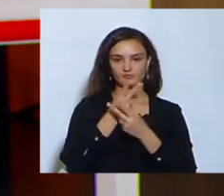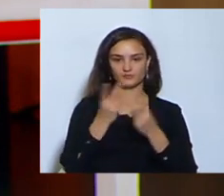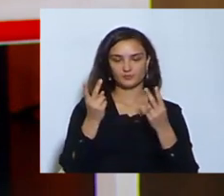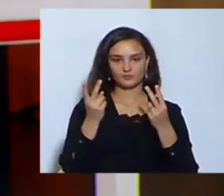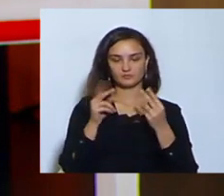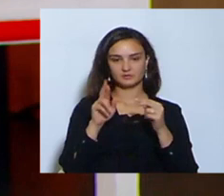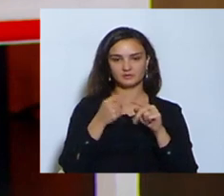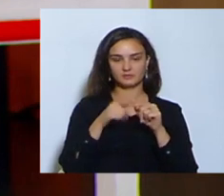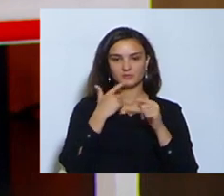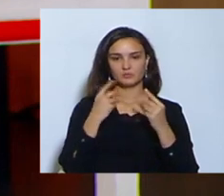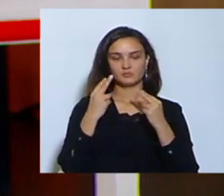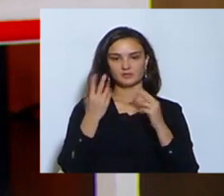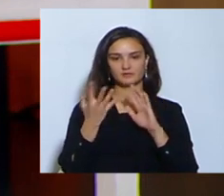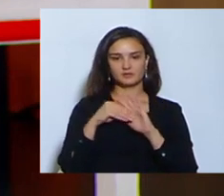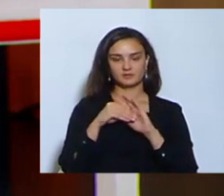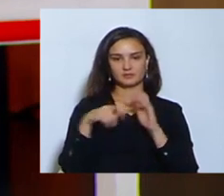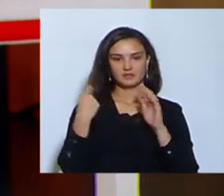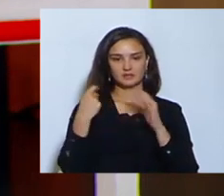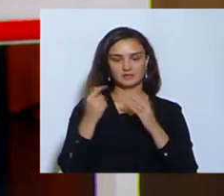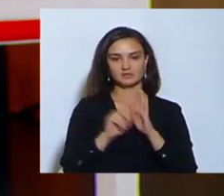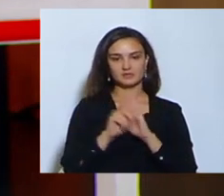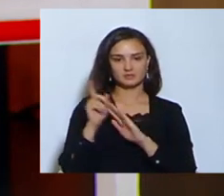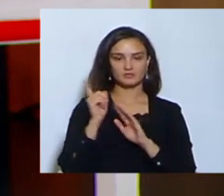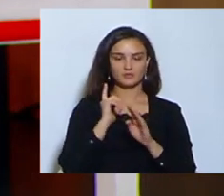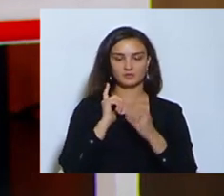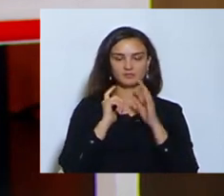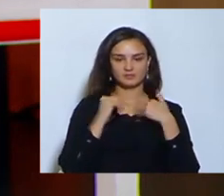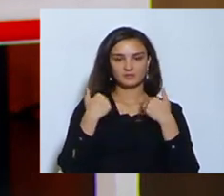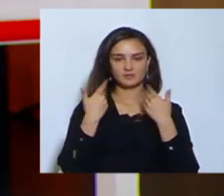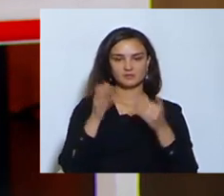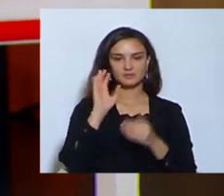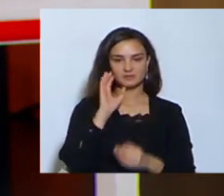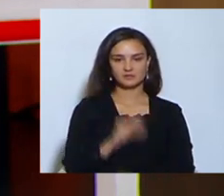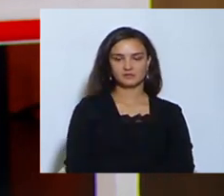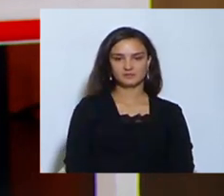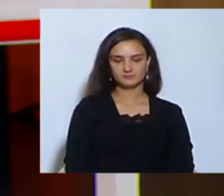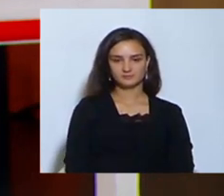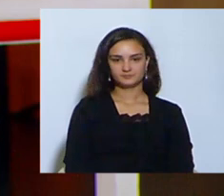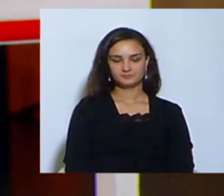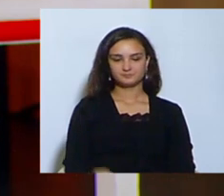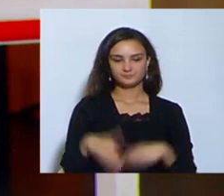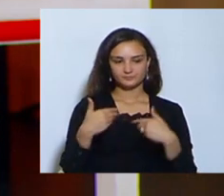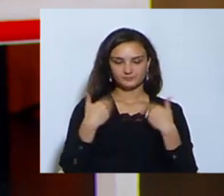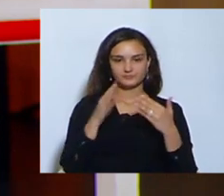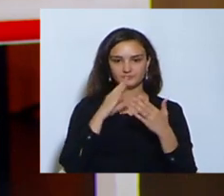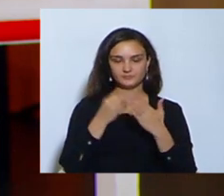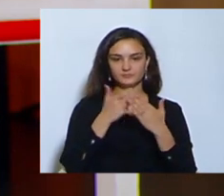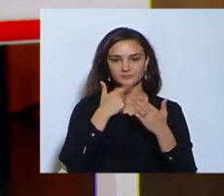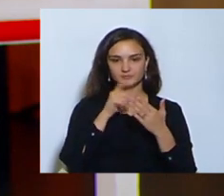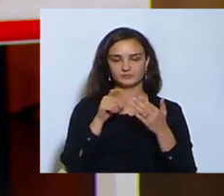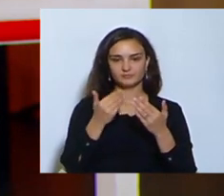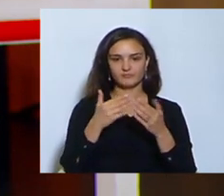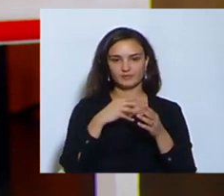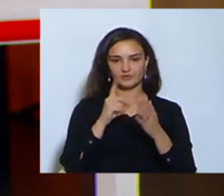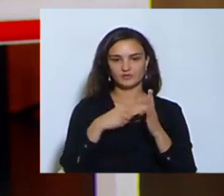ყურს, მაყურებელი გვერდება. გადაცემის დაწყების მომენტიდან გველოდება დილამშვიდობისა გისმენთ. მოგესალმებით, ქალბატონო მარი, ძირთა